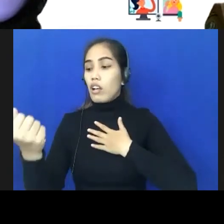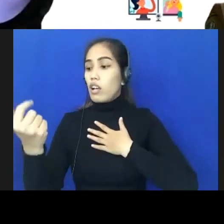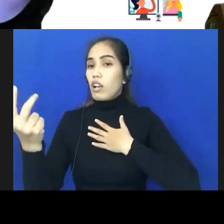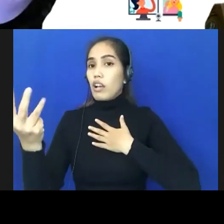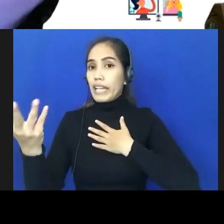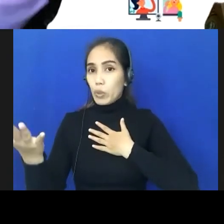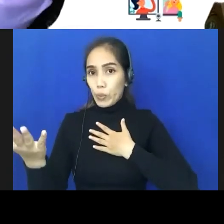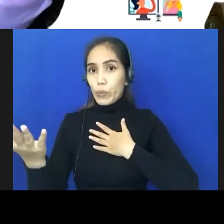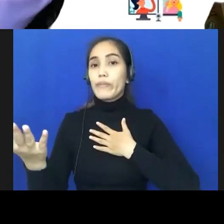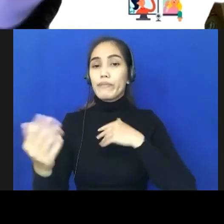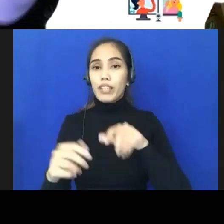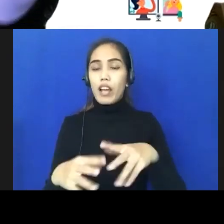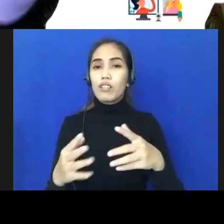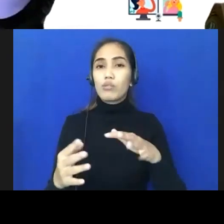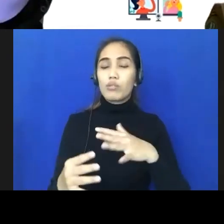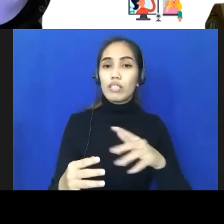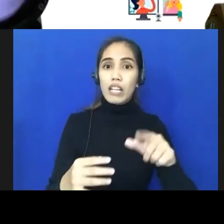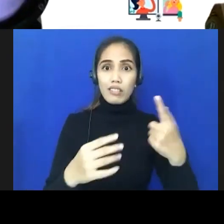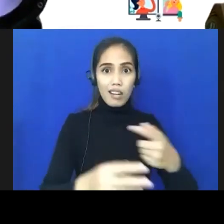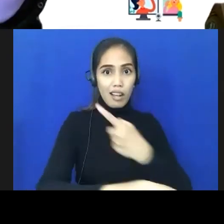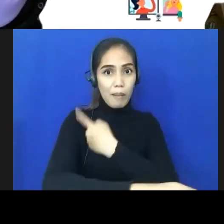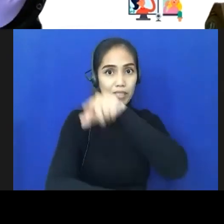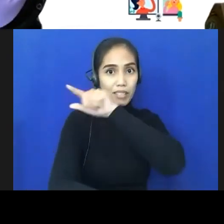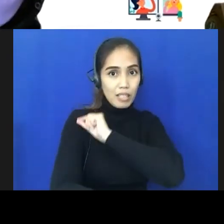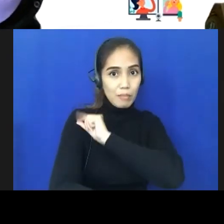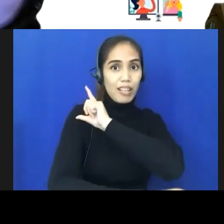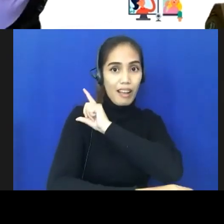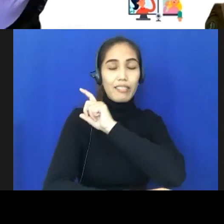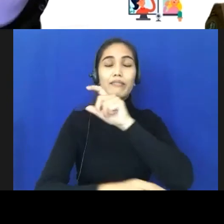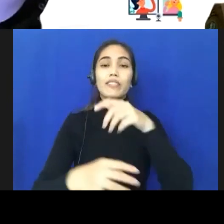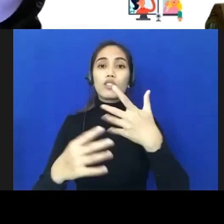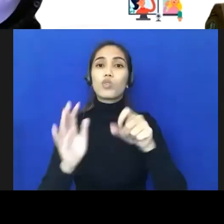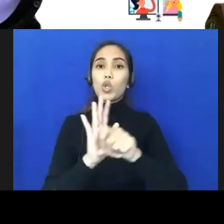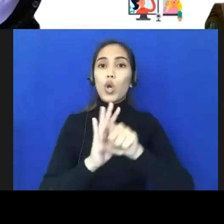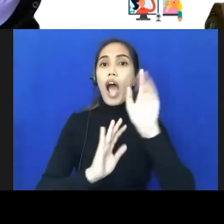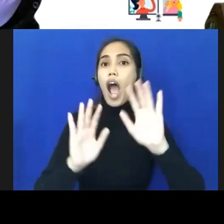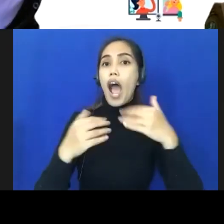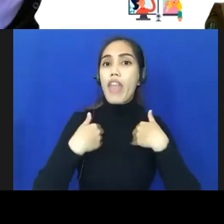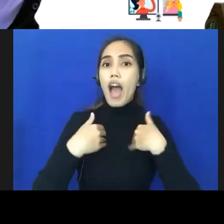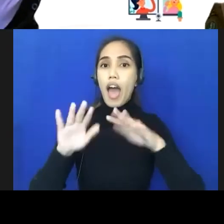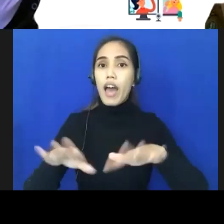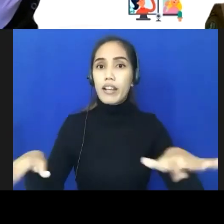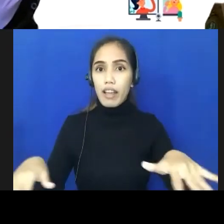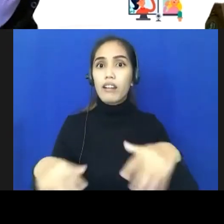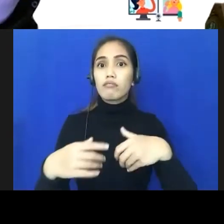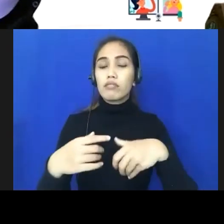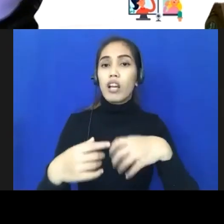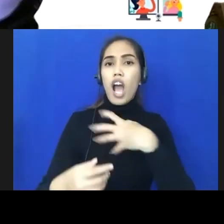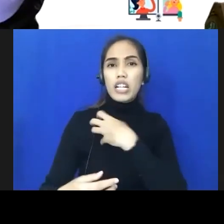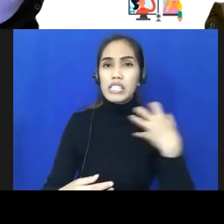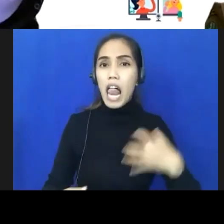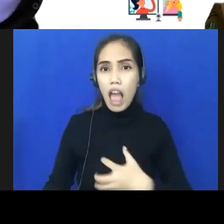gitu. Nah, sekarang dengan peningkatan kapasitas bahwa kalau ada anak kemudian dengan gejala seperti ini